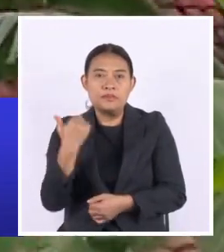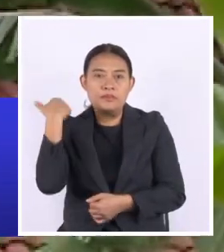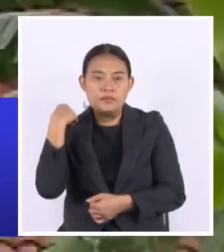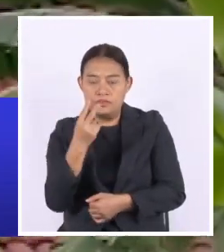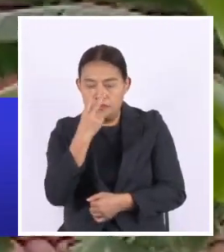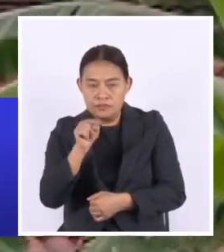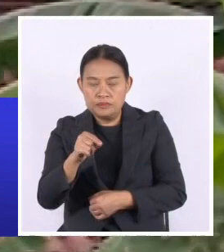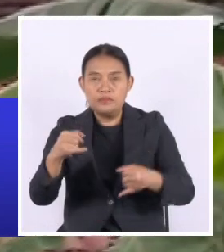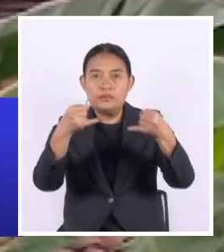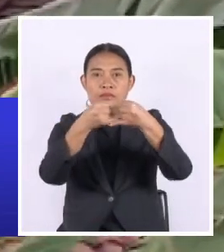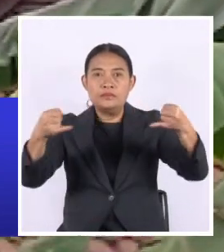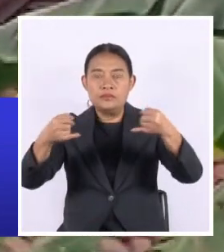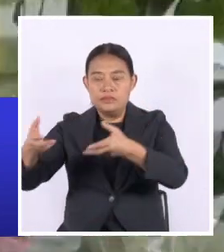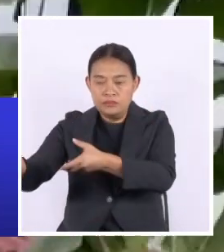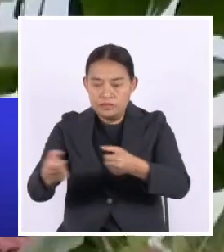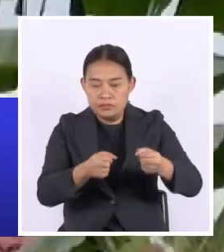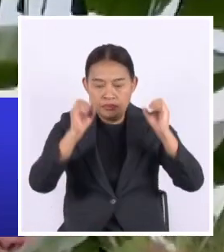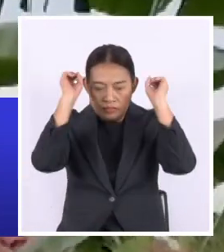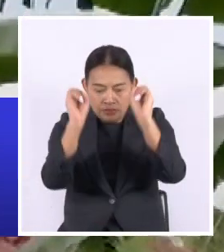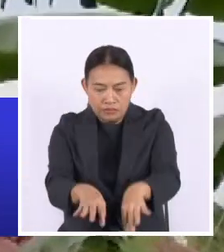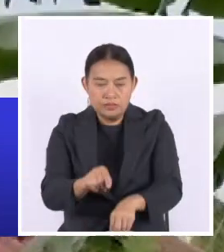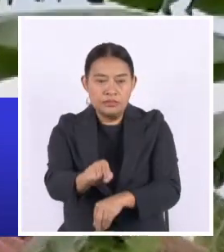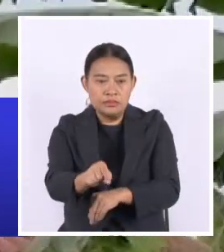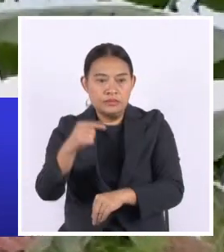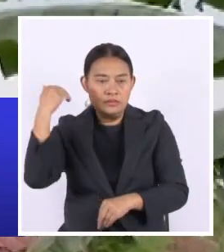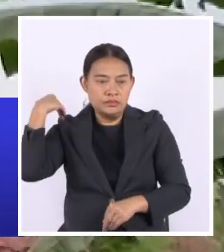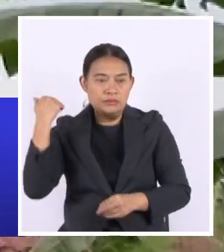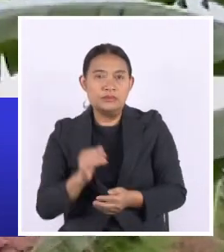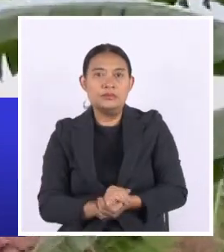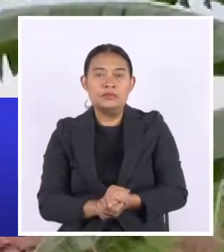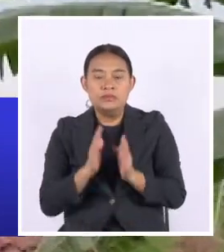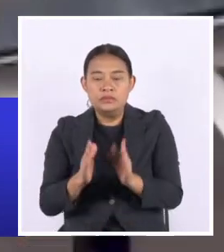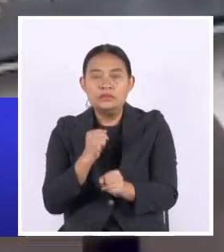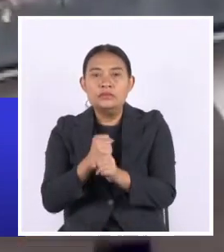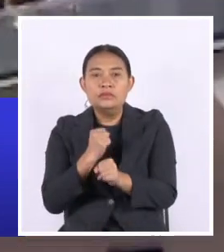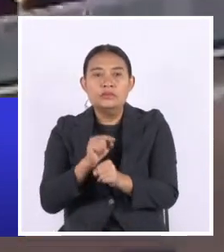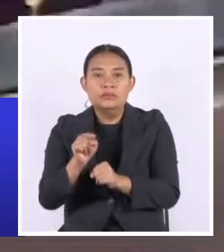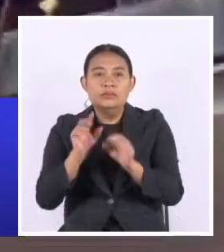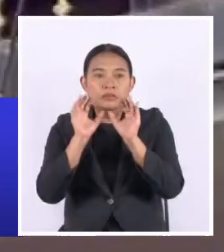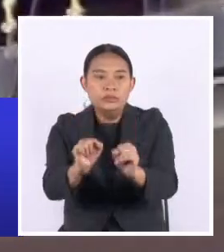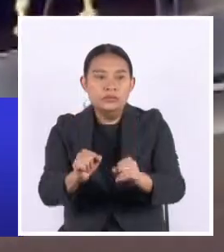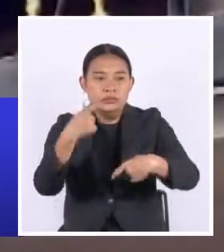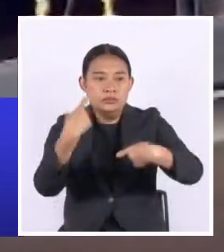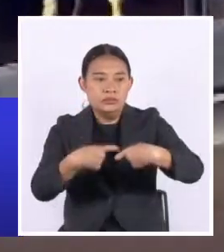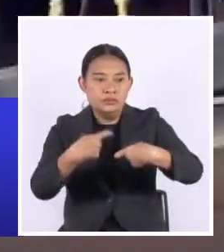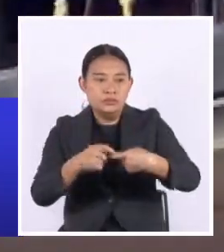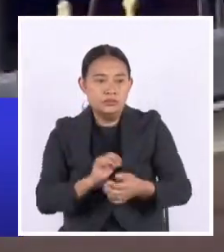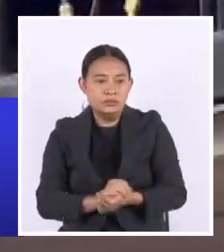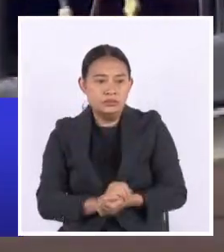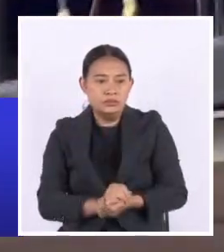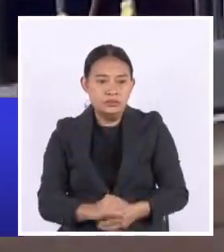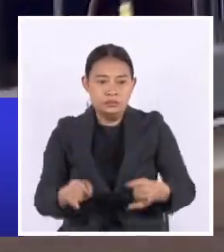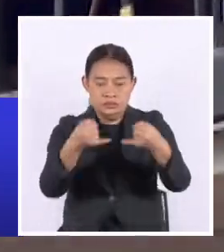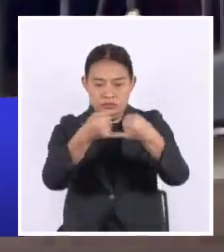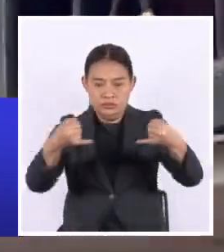มันมีสายไฟกระชากสายไฟโยนใส่เจ้าหน้าที่อีกก็มีเจ้าหน้าที่โอ้โหไม่สามารถเข้าไปคุมตัวได้ค่ะ ครับ เนี่ยค่ะสายไฟมันลักษณะแ